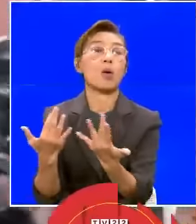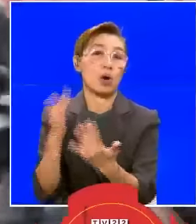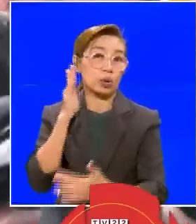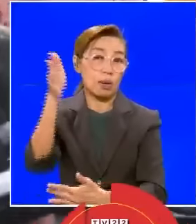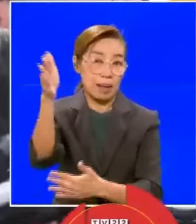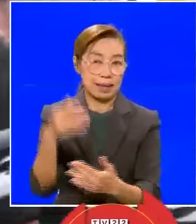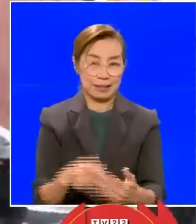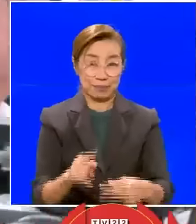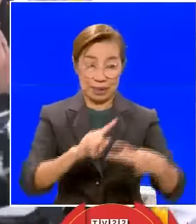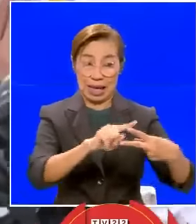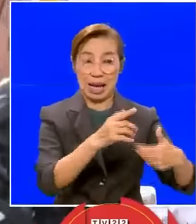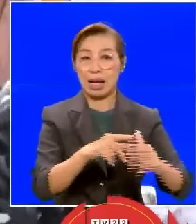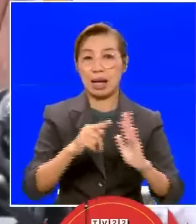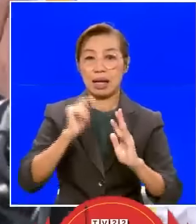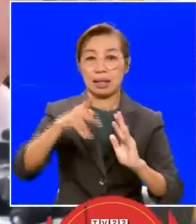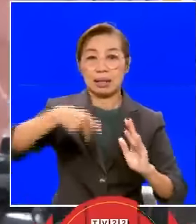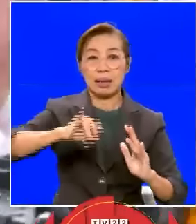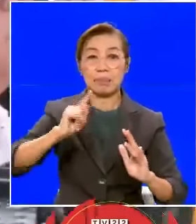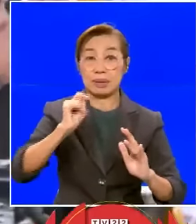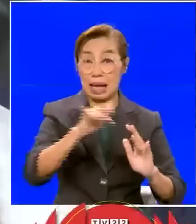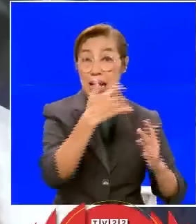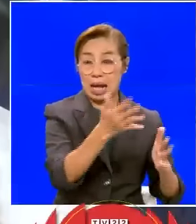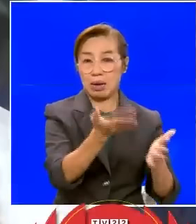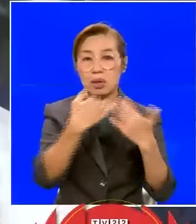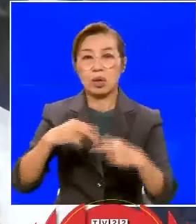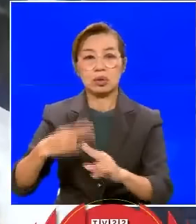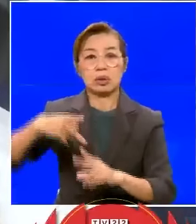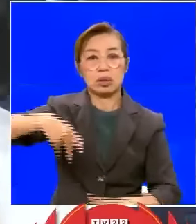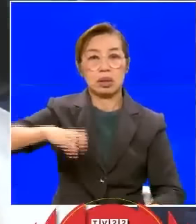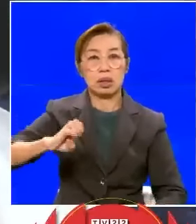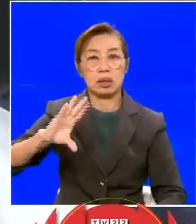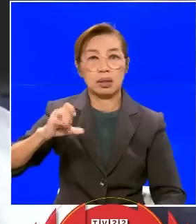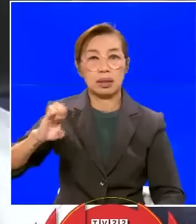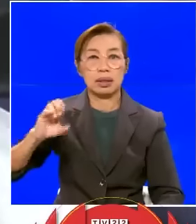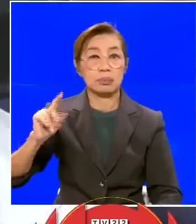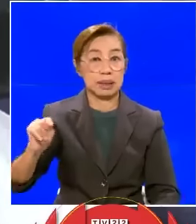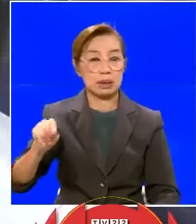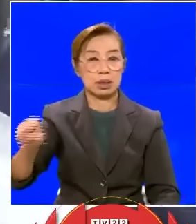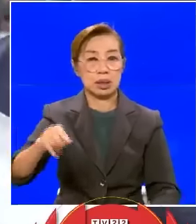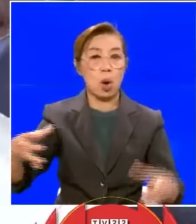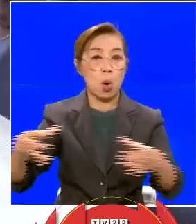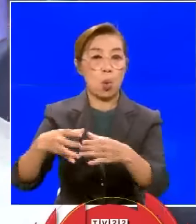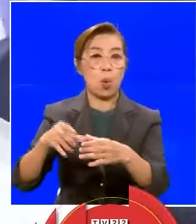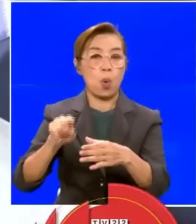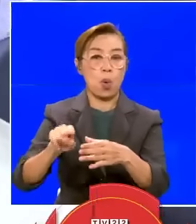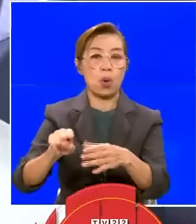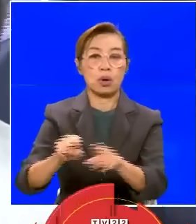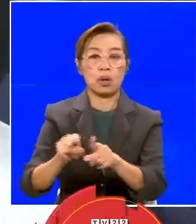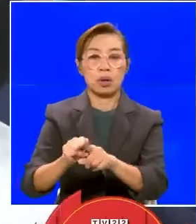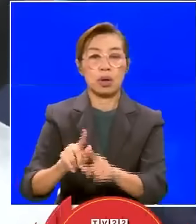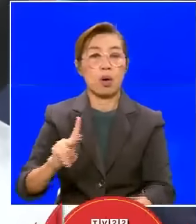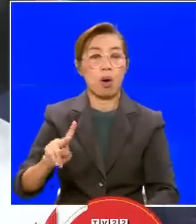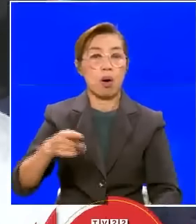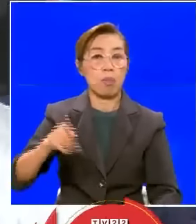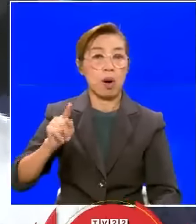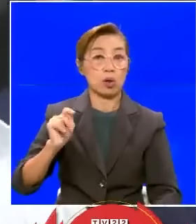แบบชัดเจนเลยก็คือคุณพิชิตชัยมงคลนะคะแกนนำเครือข่ายนักศึกษาประชาชนปฏิรูปประเทศไทยหรือว่ารู้จักกันในน